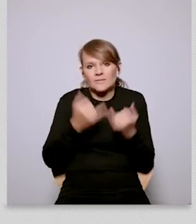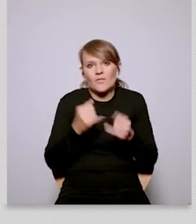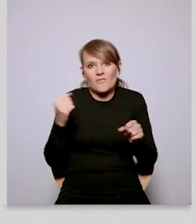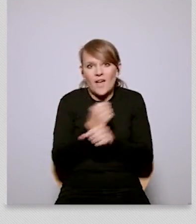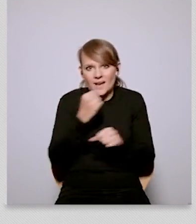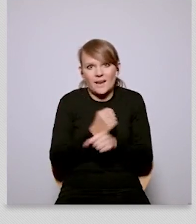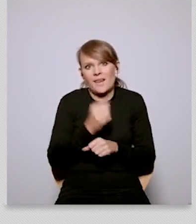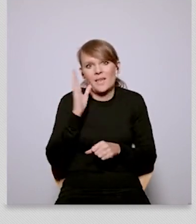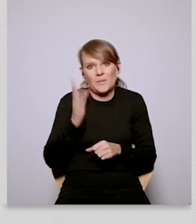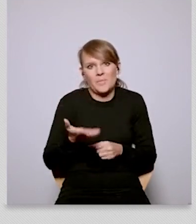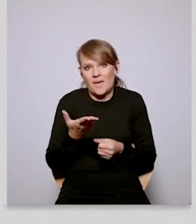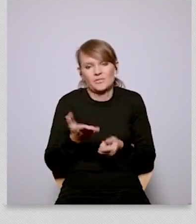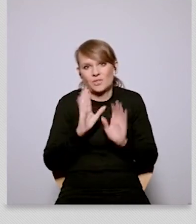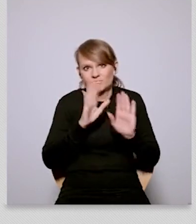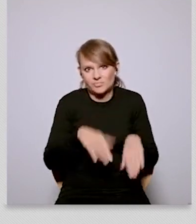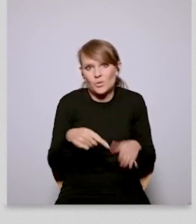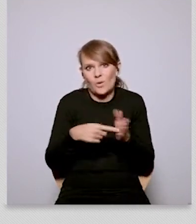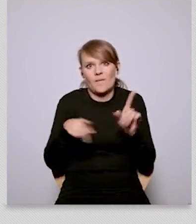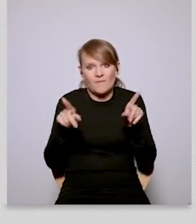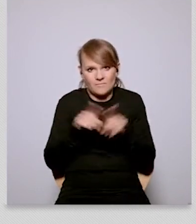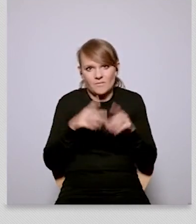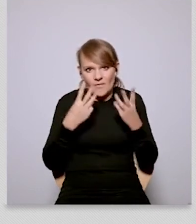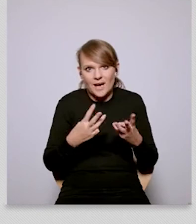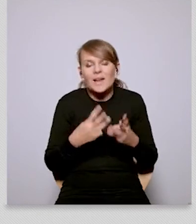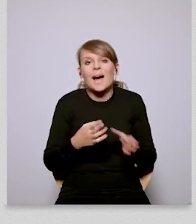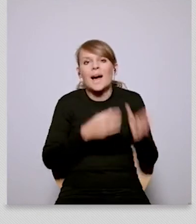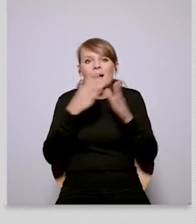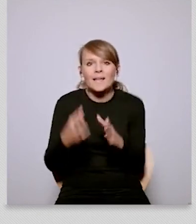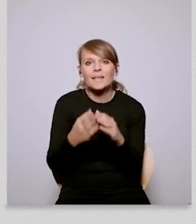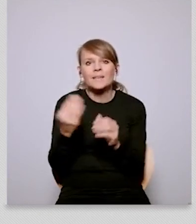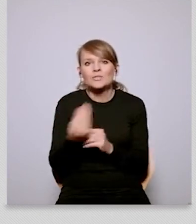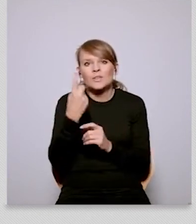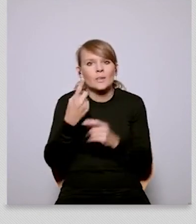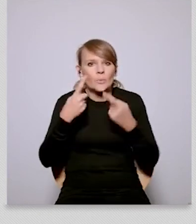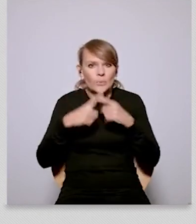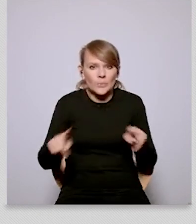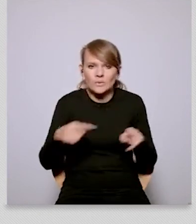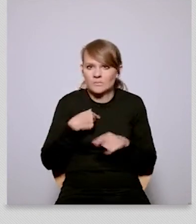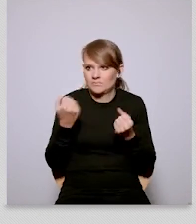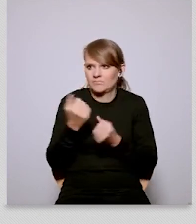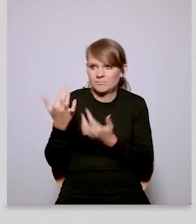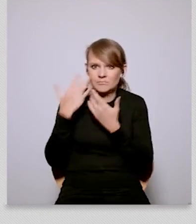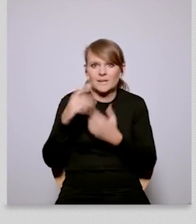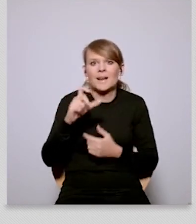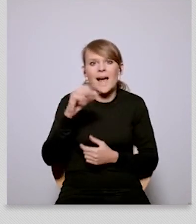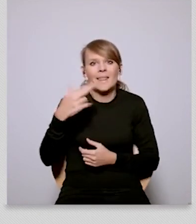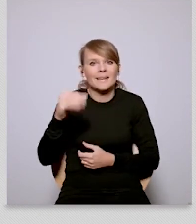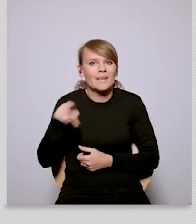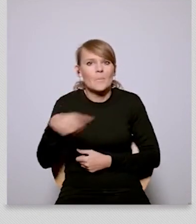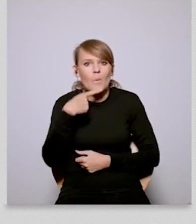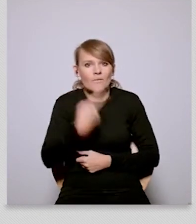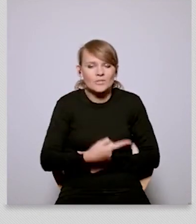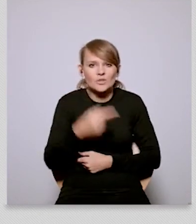węgla i to jest istotne i też jeszcze chciałam tylko jeden krótki komentarz bo mnie bardzo zainspirowało to co Katrin powiedziała na temat